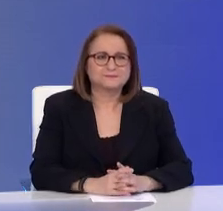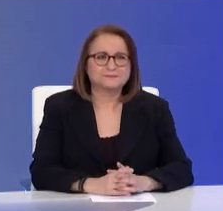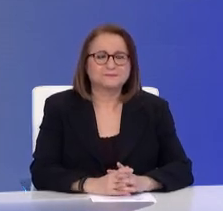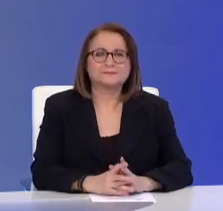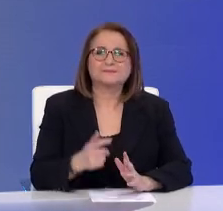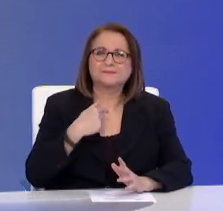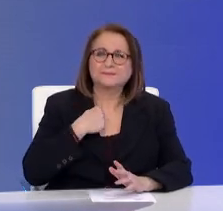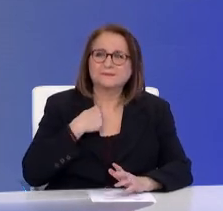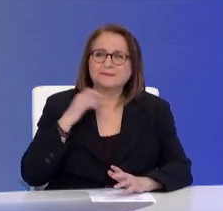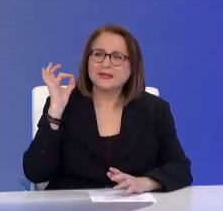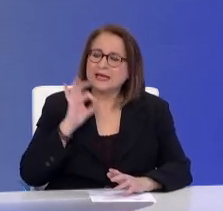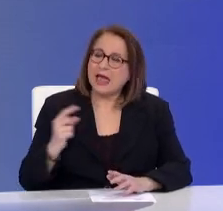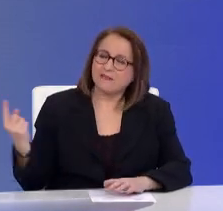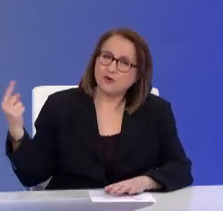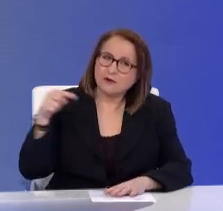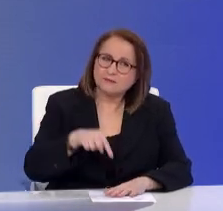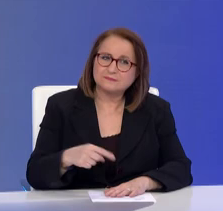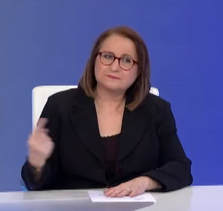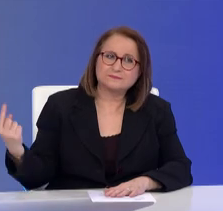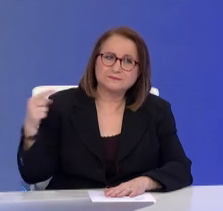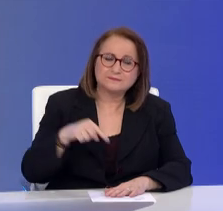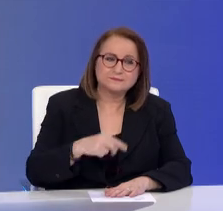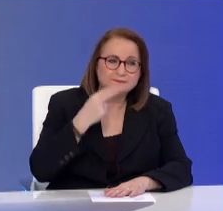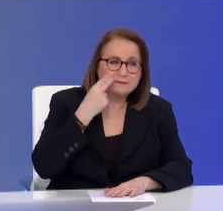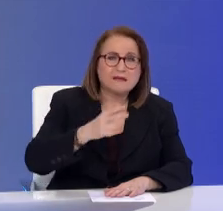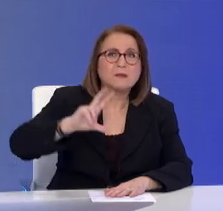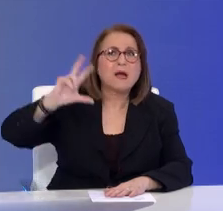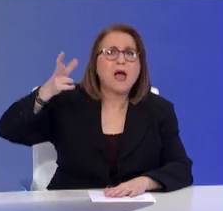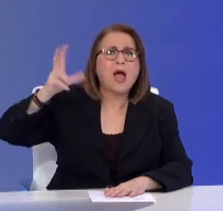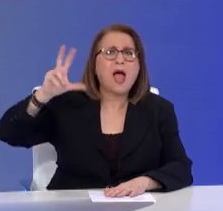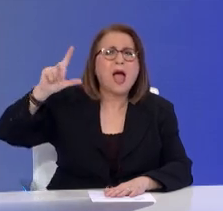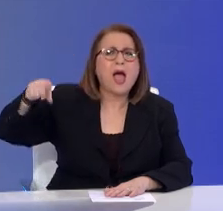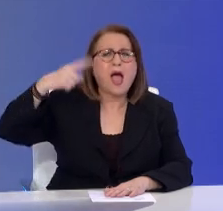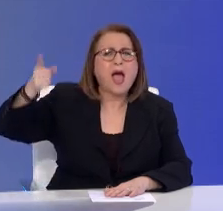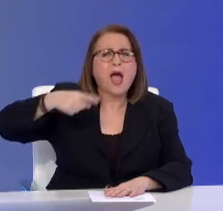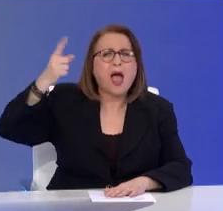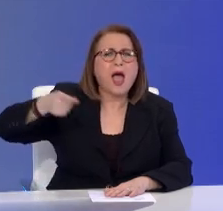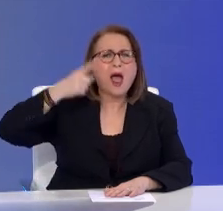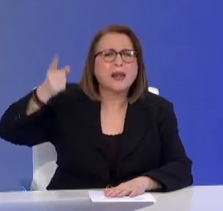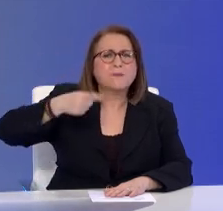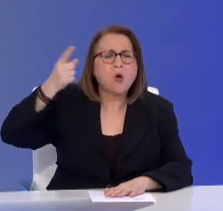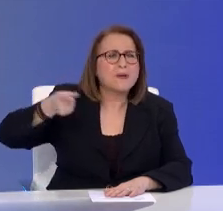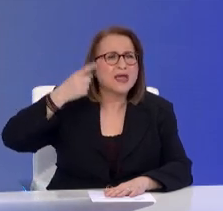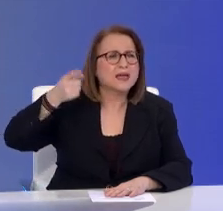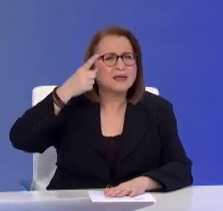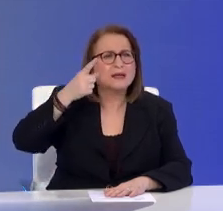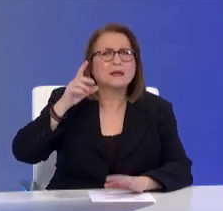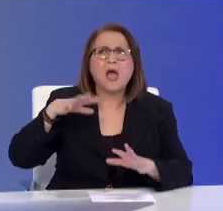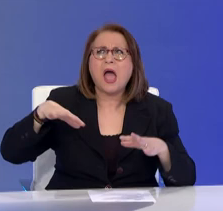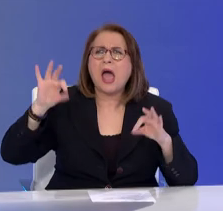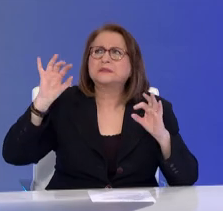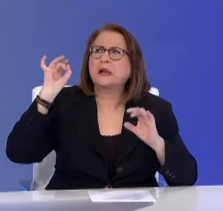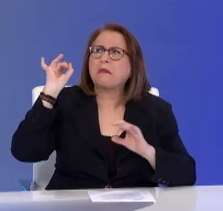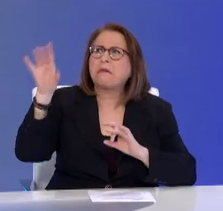Έβλεπα στις επισκέψεις μου ότι οι ανεμόμελοι των Κυκλάδων σιγά σιγά